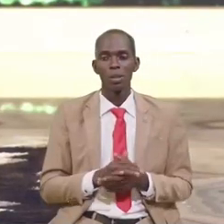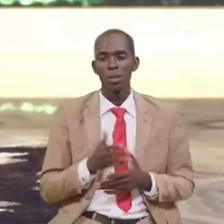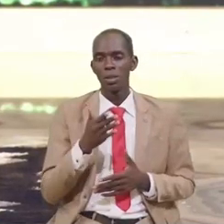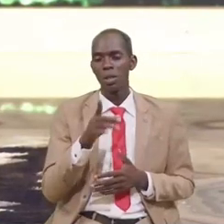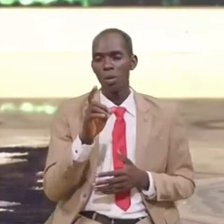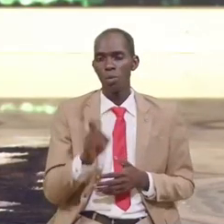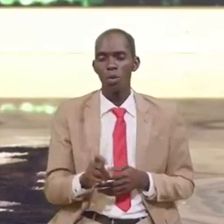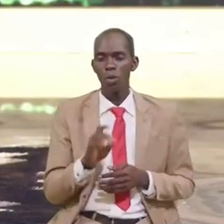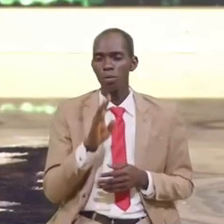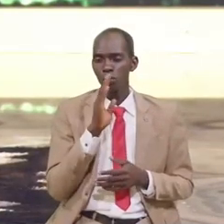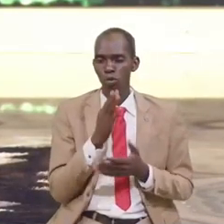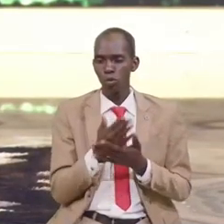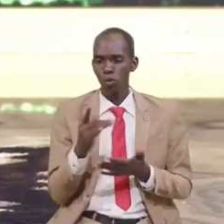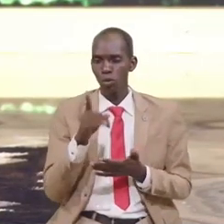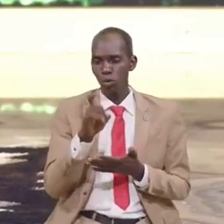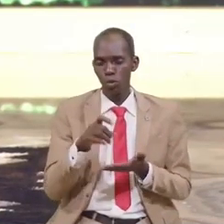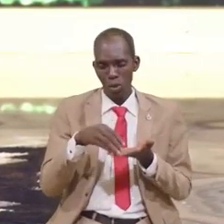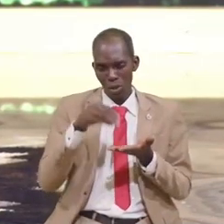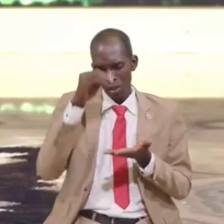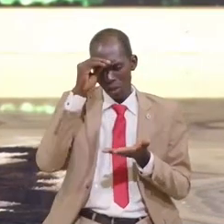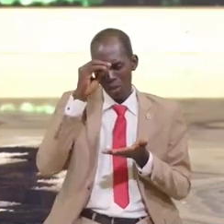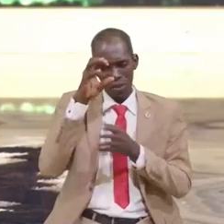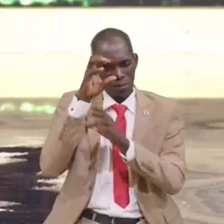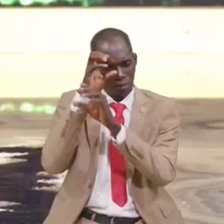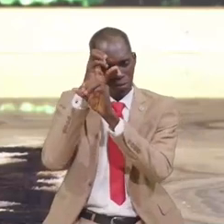Il y a quelque chose que vous devez prendre